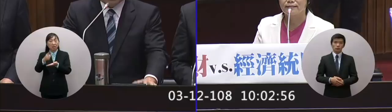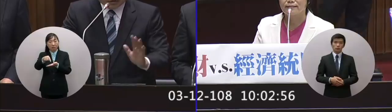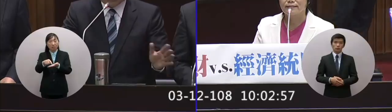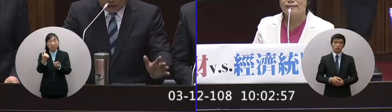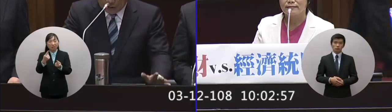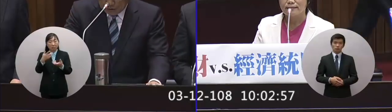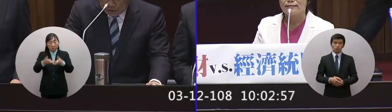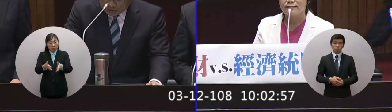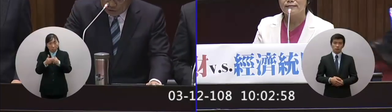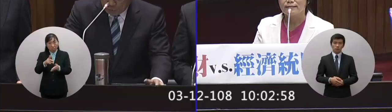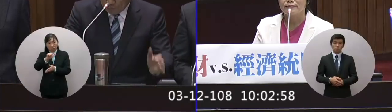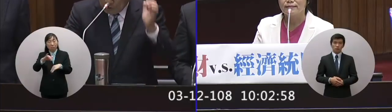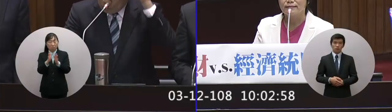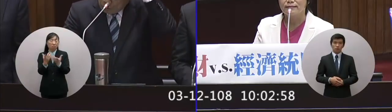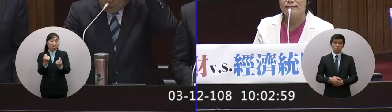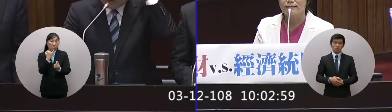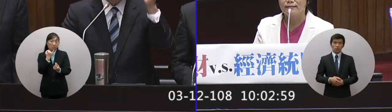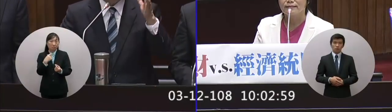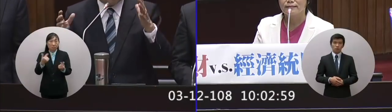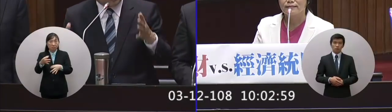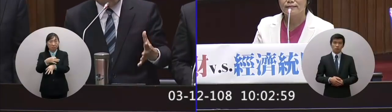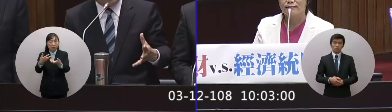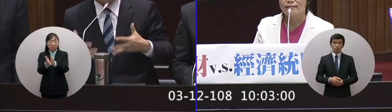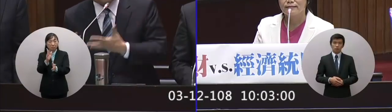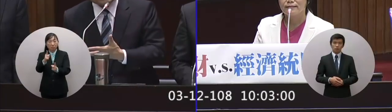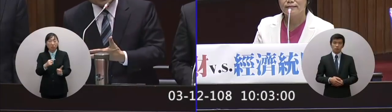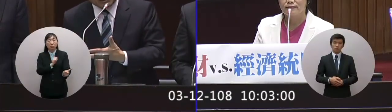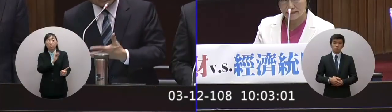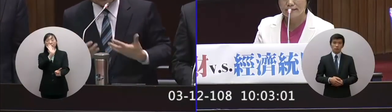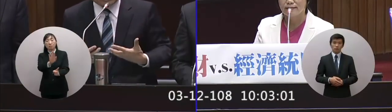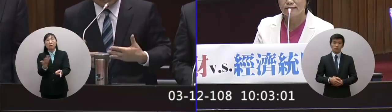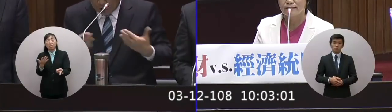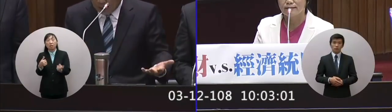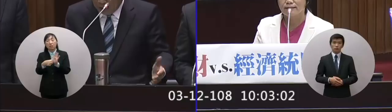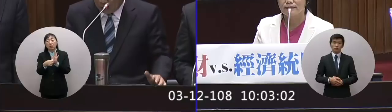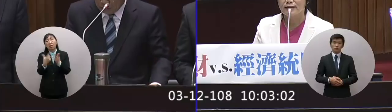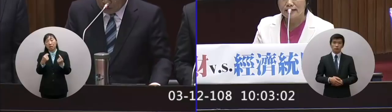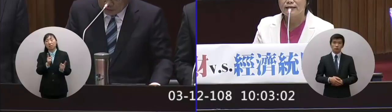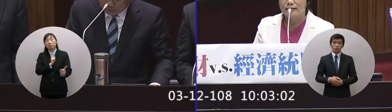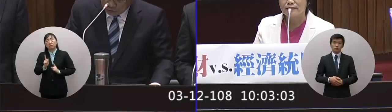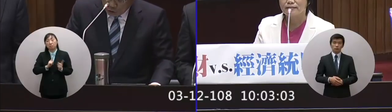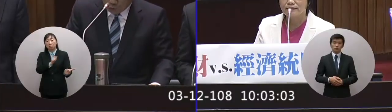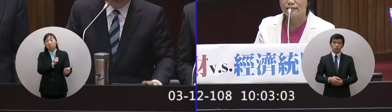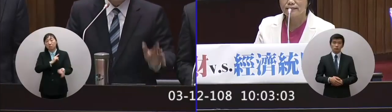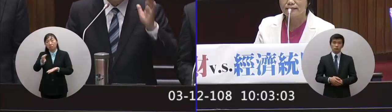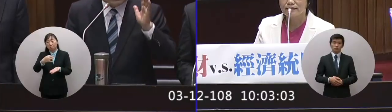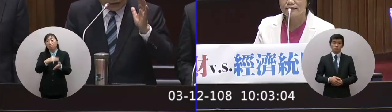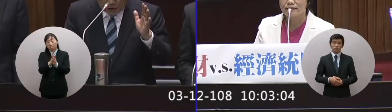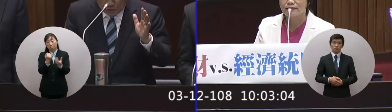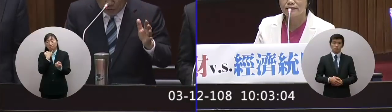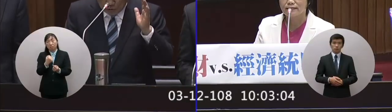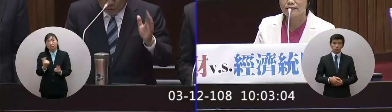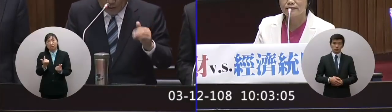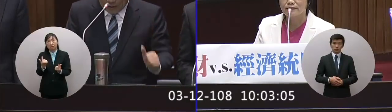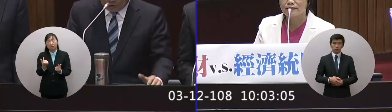产业也都可以。那进一步，如果有自有品牌的国际行销这种产业也好。第五，